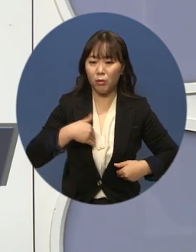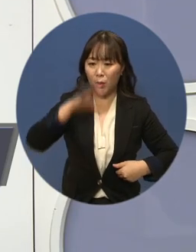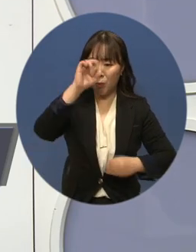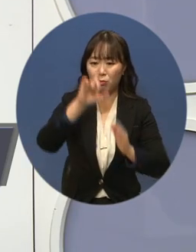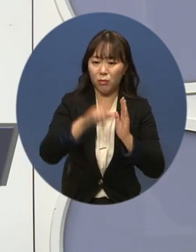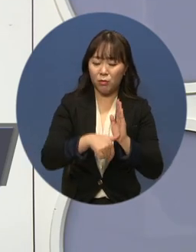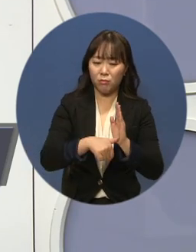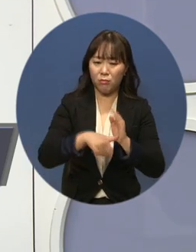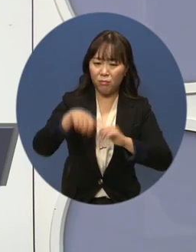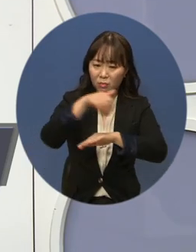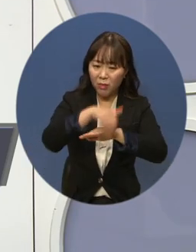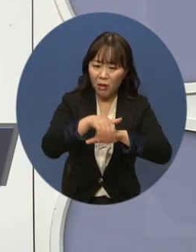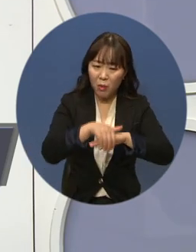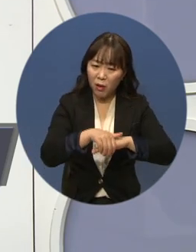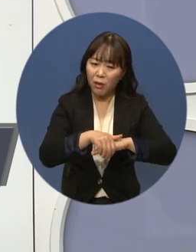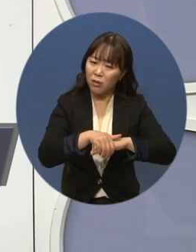때는